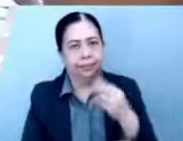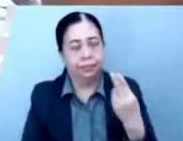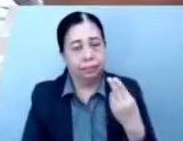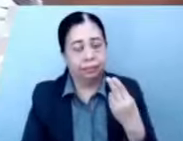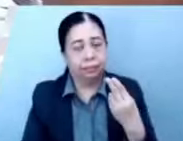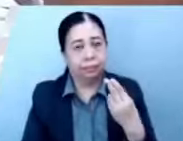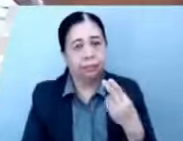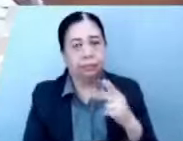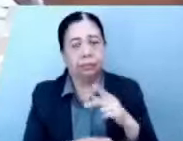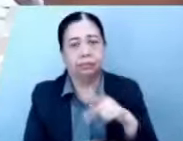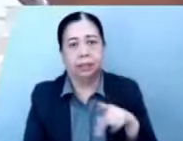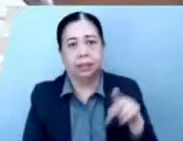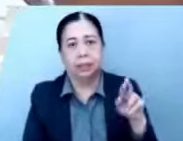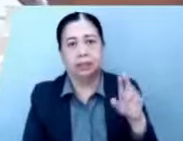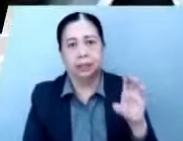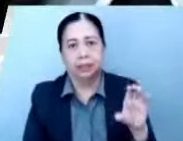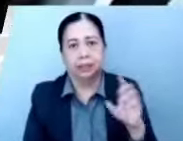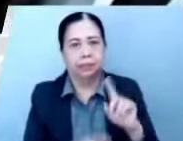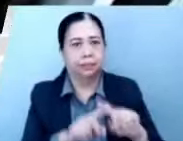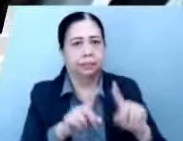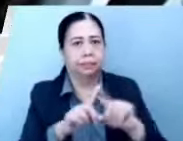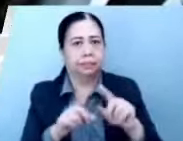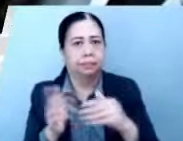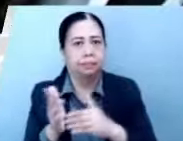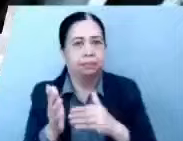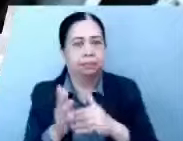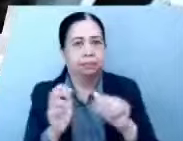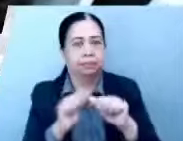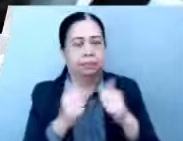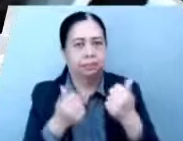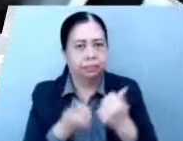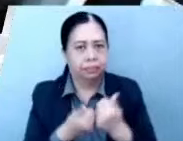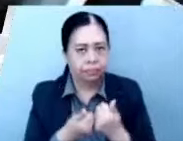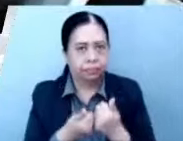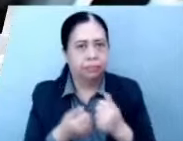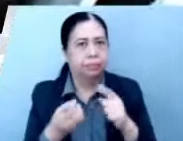Regulation Commission at iba pang medical associations sa issue.